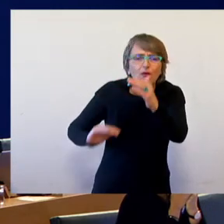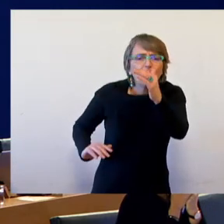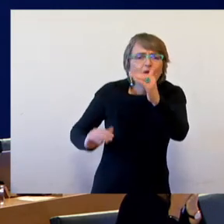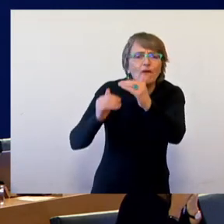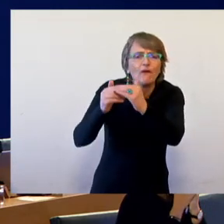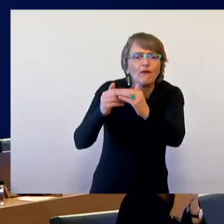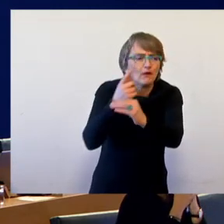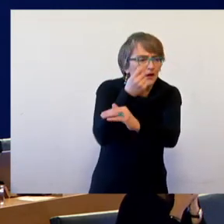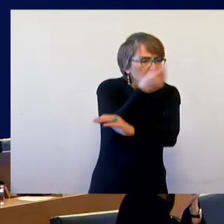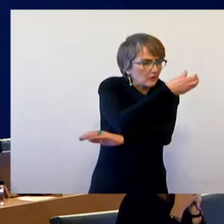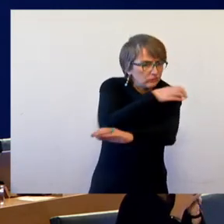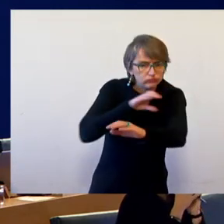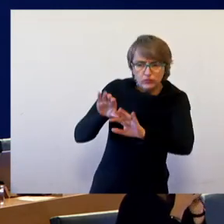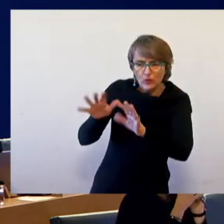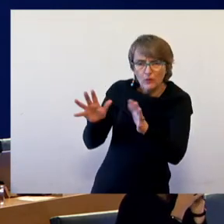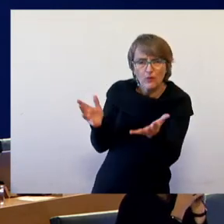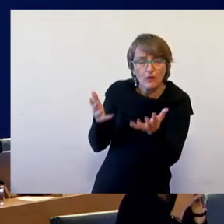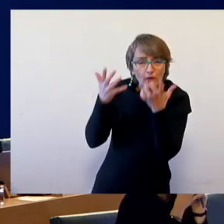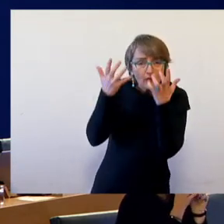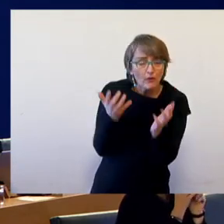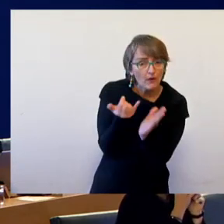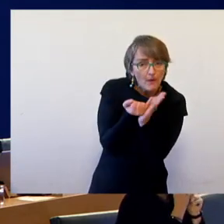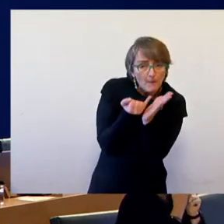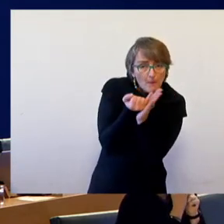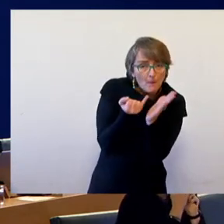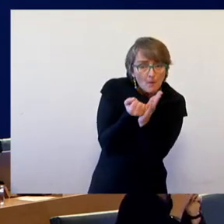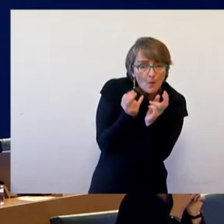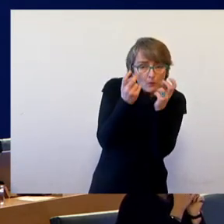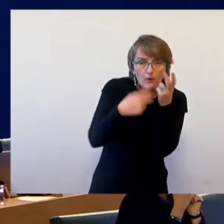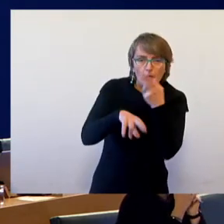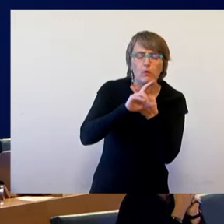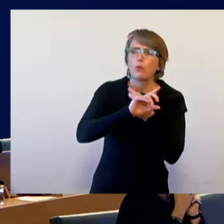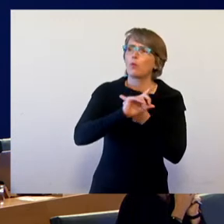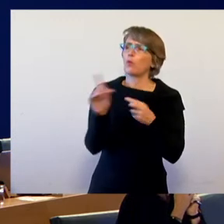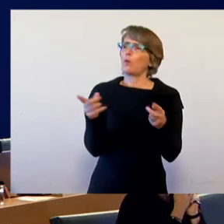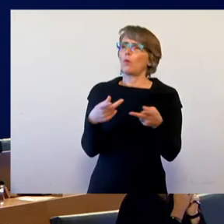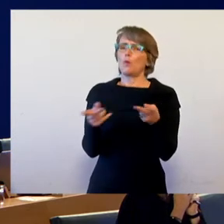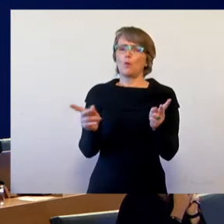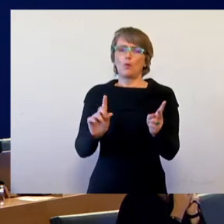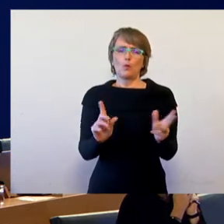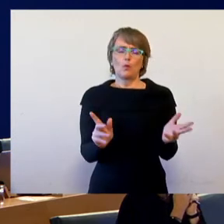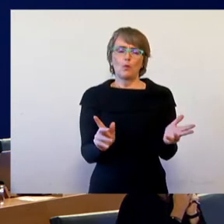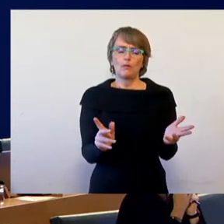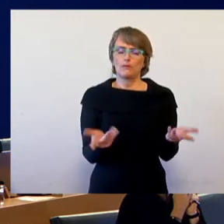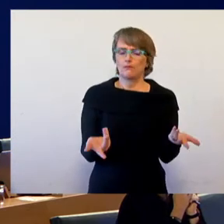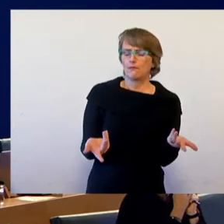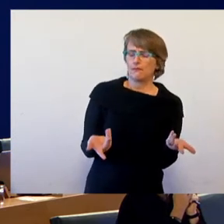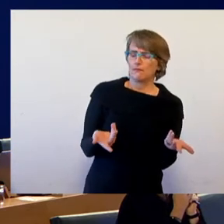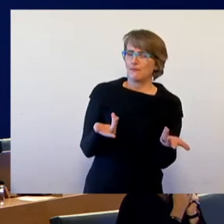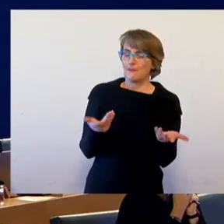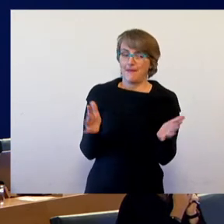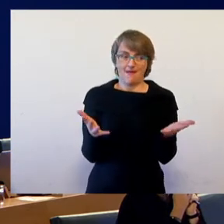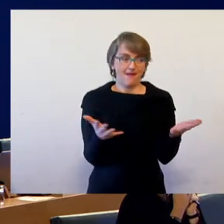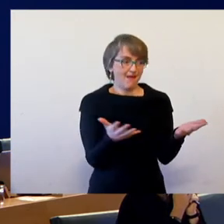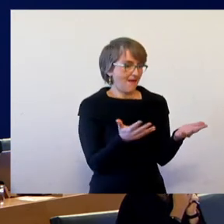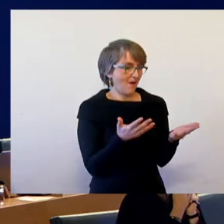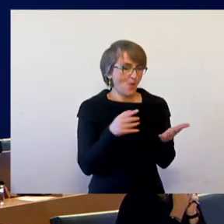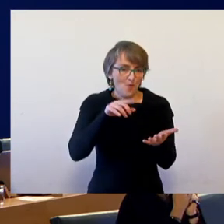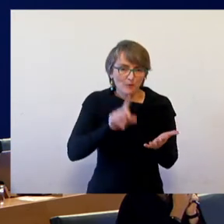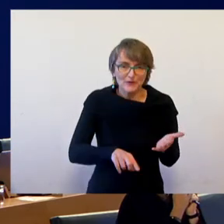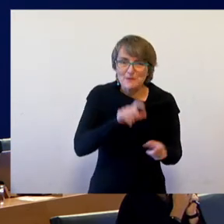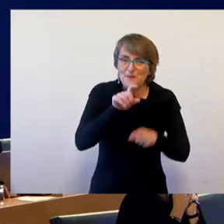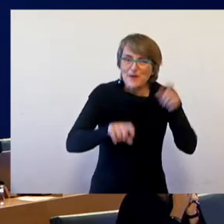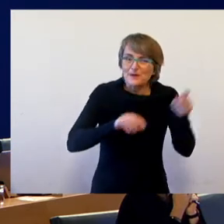comptez augmenter l'imposition? Vous dites que non. Est-ce que vous allez, à quel niveau vous allez endetter les